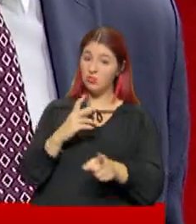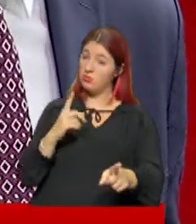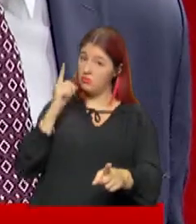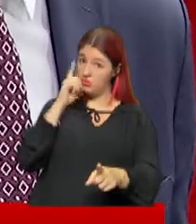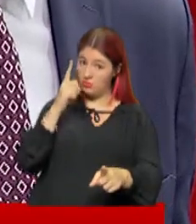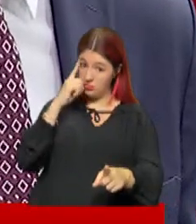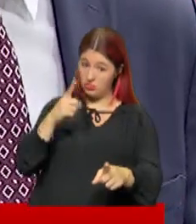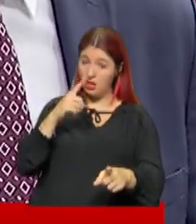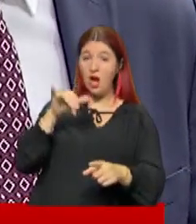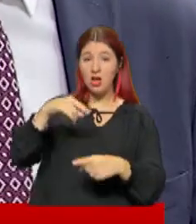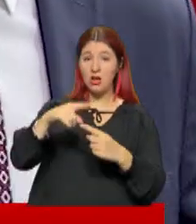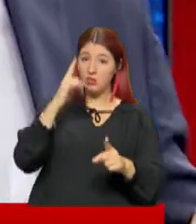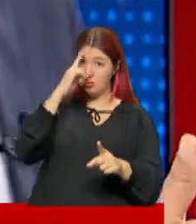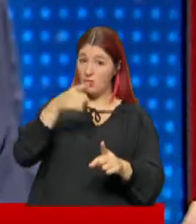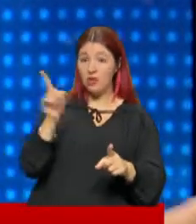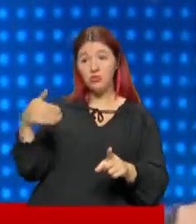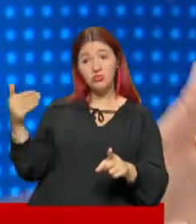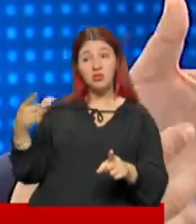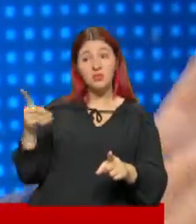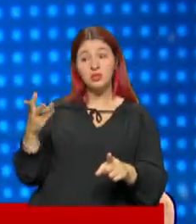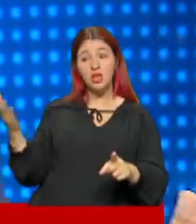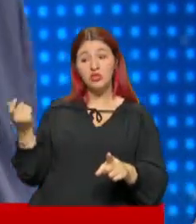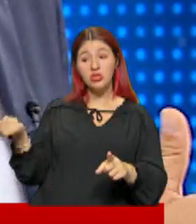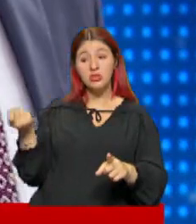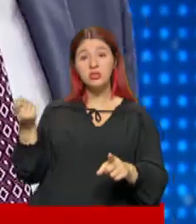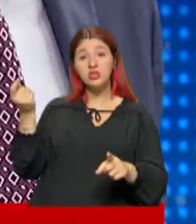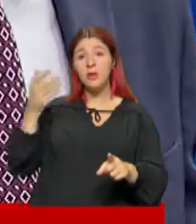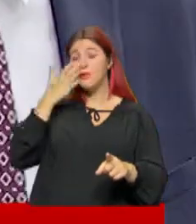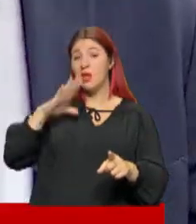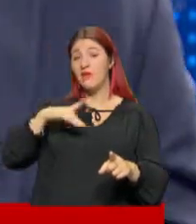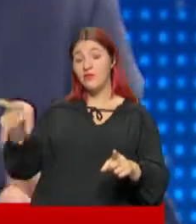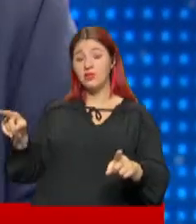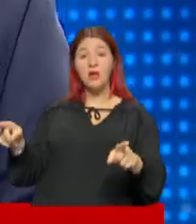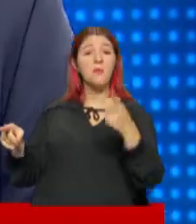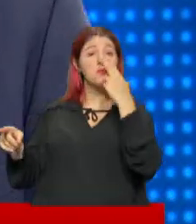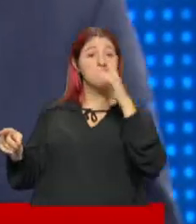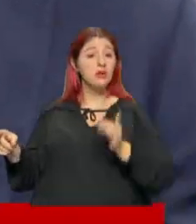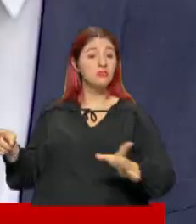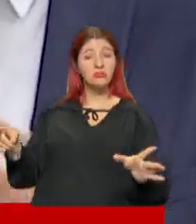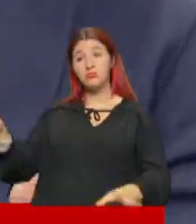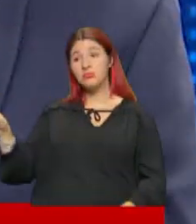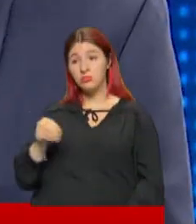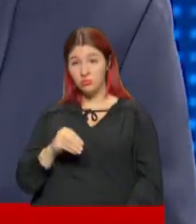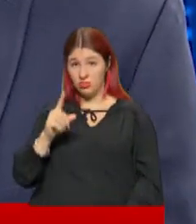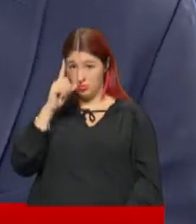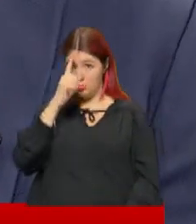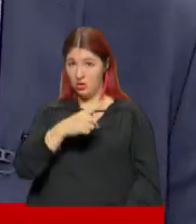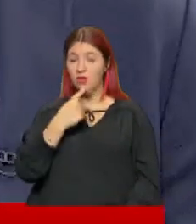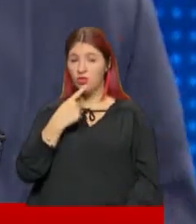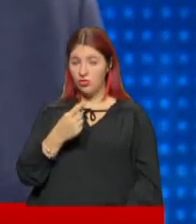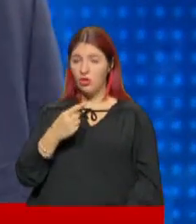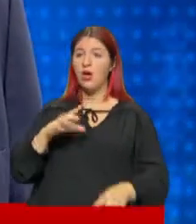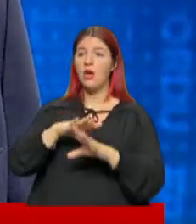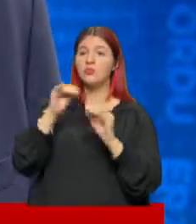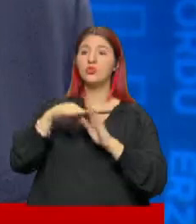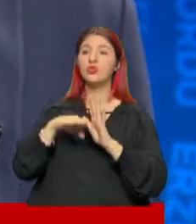ediyorlar hakkınızı aradığınız zaman. Bak dışarıda binlerce insan iş bekliyor, sen bunları beğenmiyorsun diye bir de seni aşağılıyorlar üstüne.